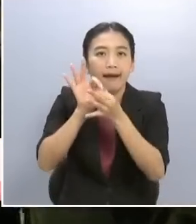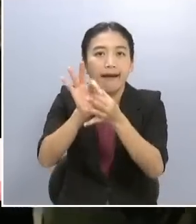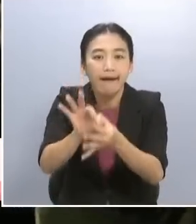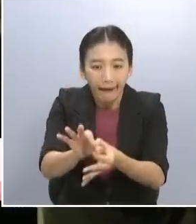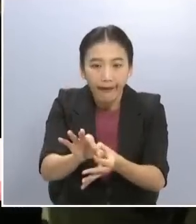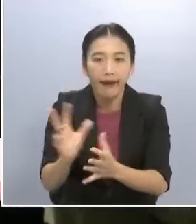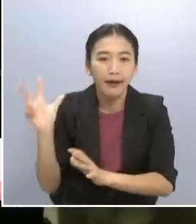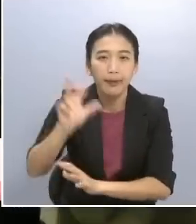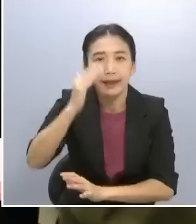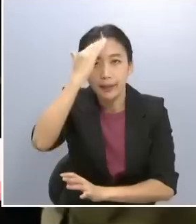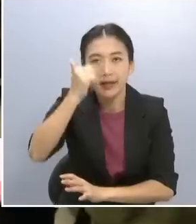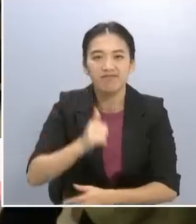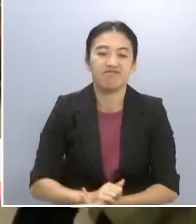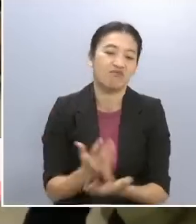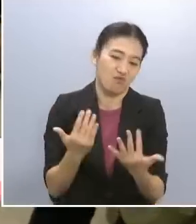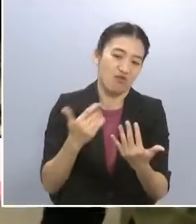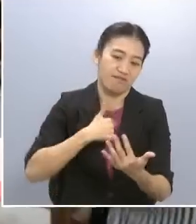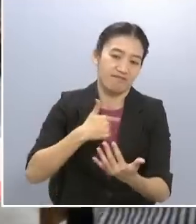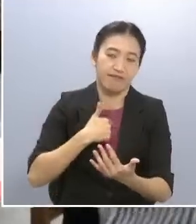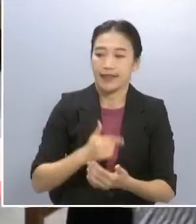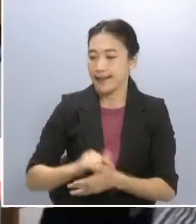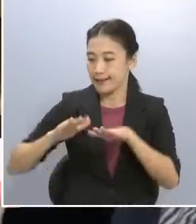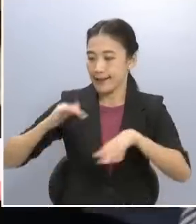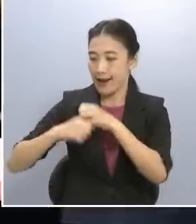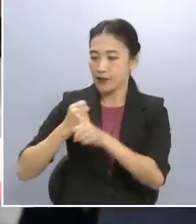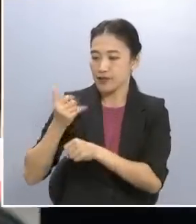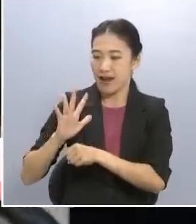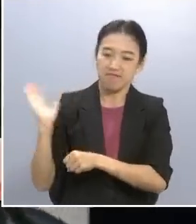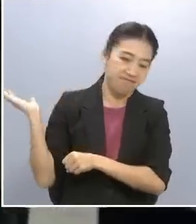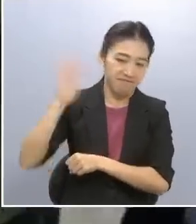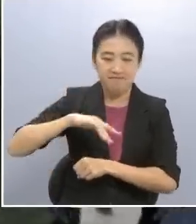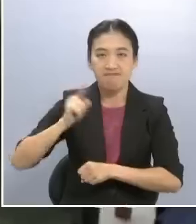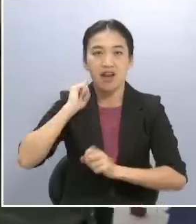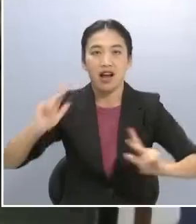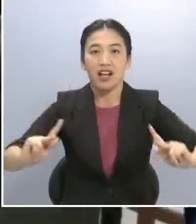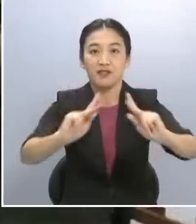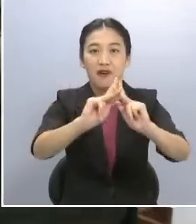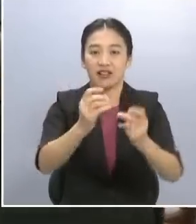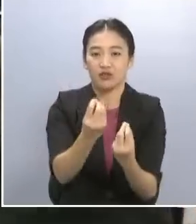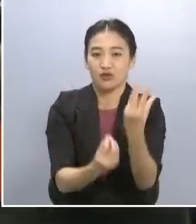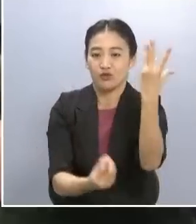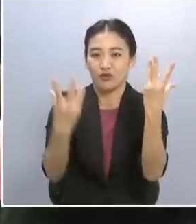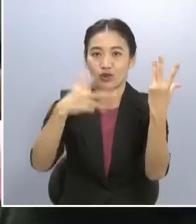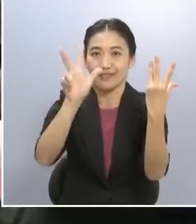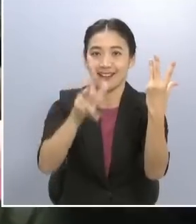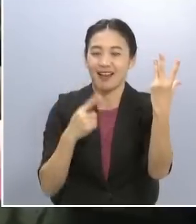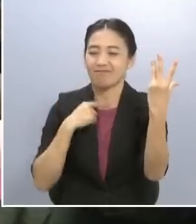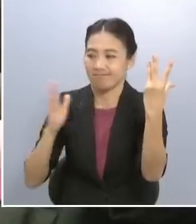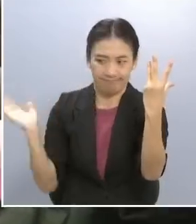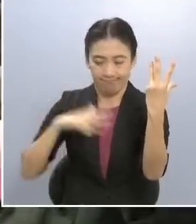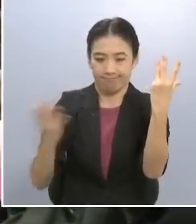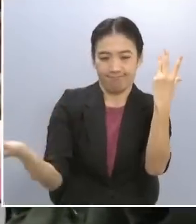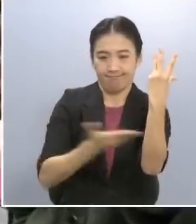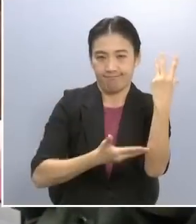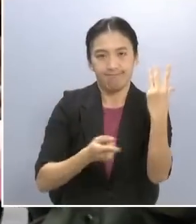ระทรวงซะฟังดูฮะ กัญชาเนี่ยมันมีทั้งประโยชน์และมีโทษแต่ถ